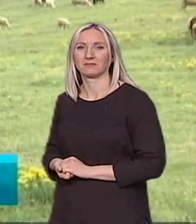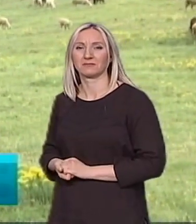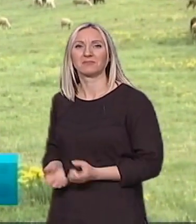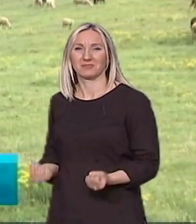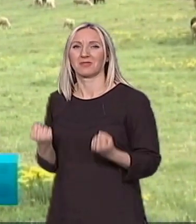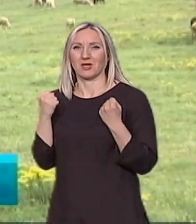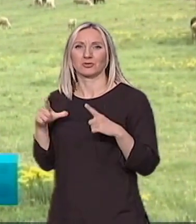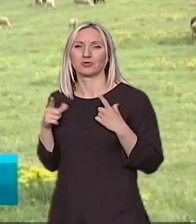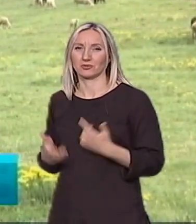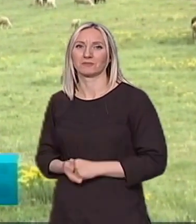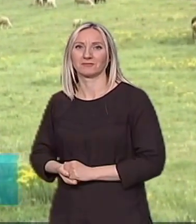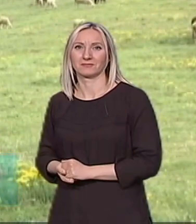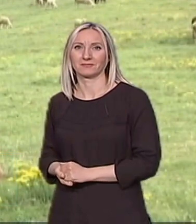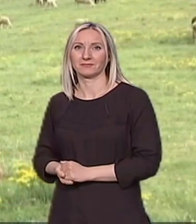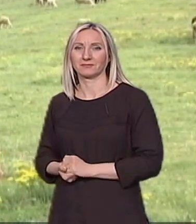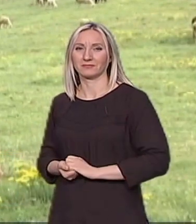Teško.